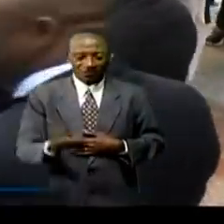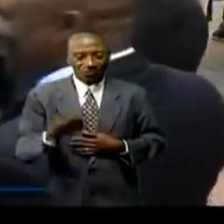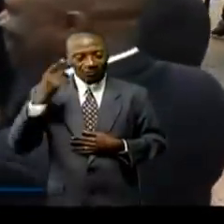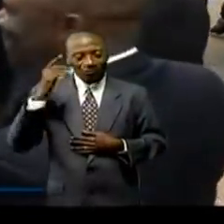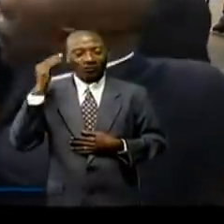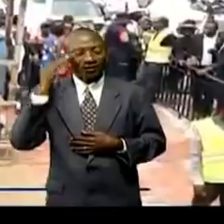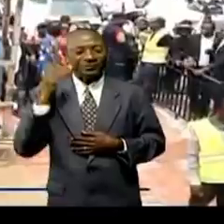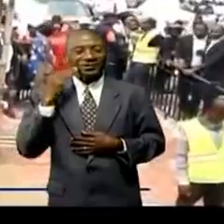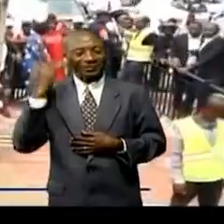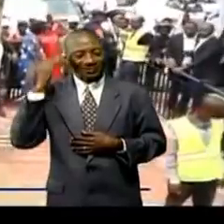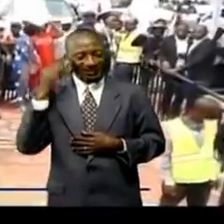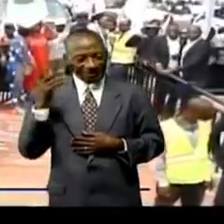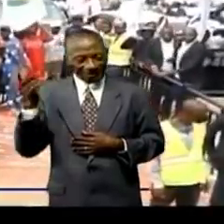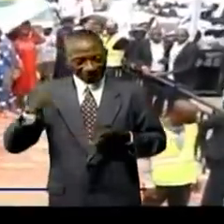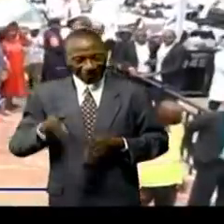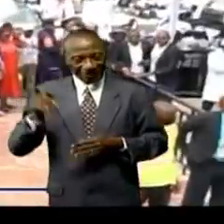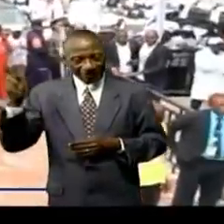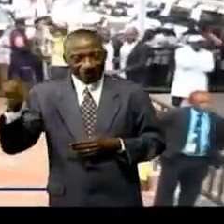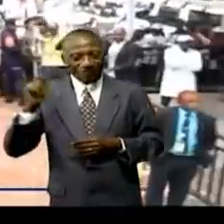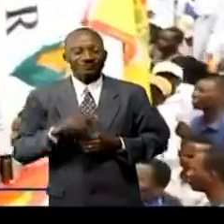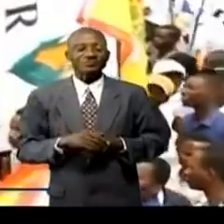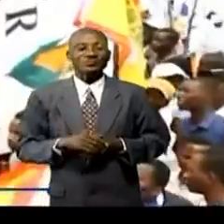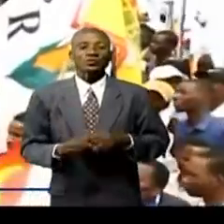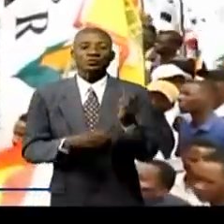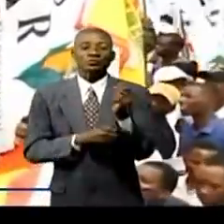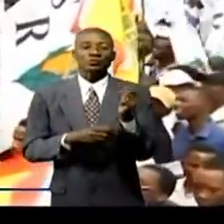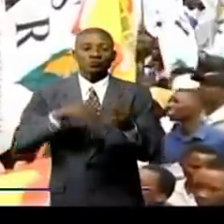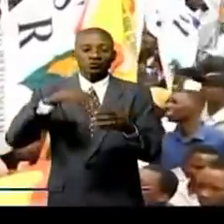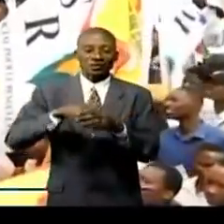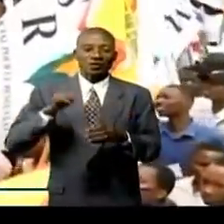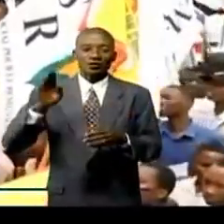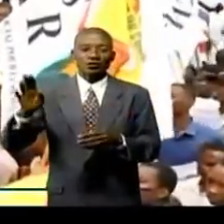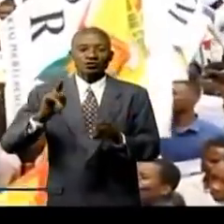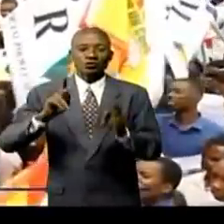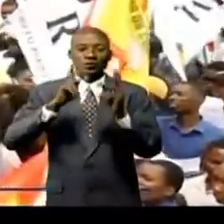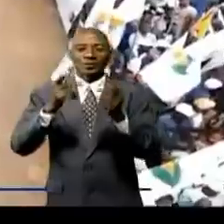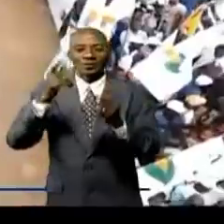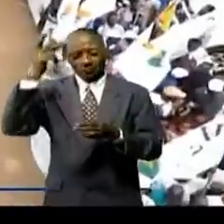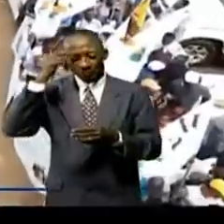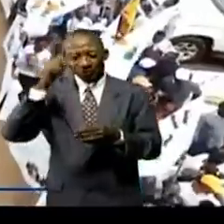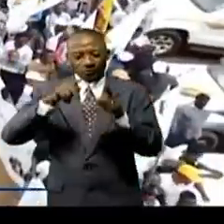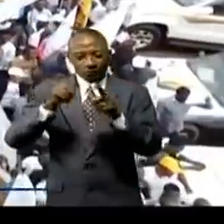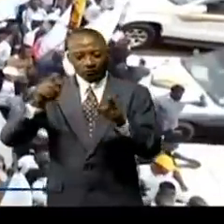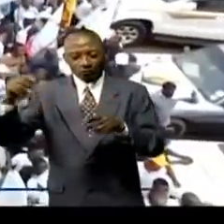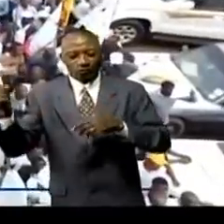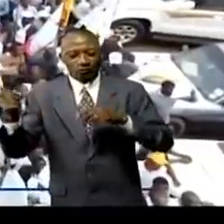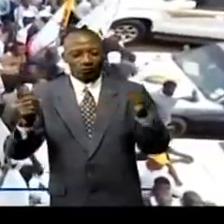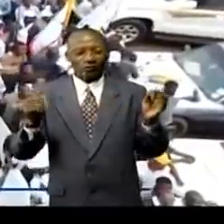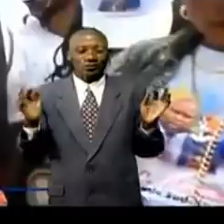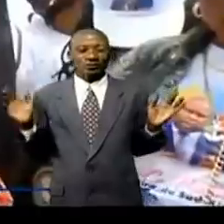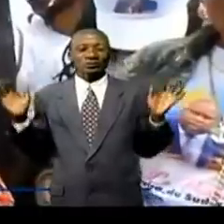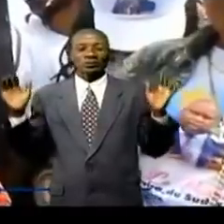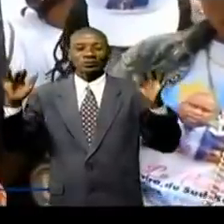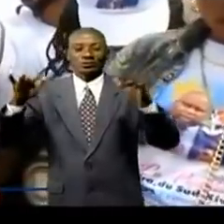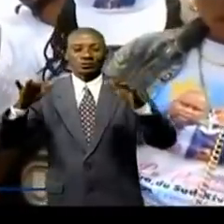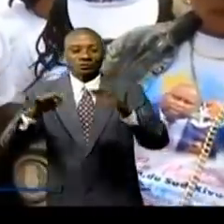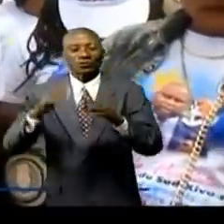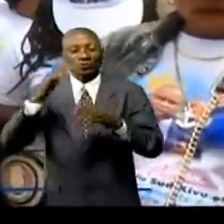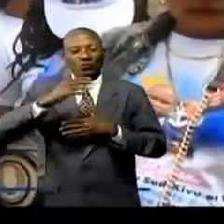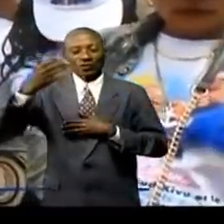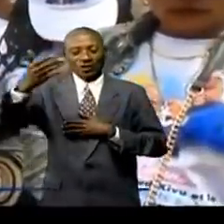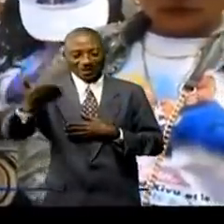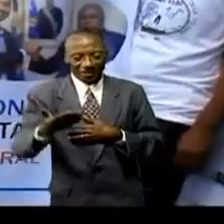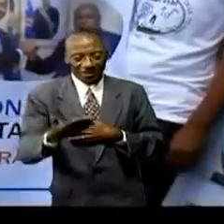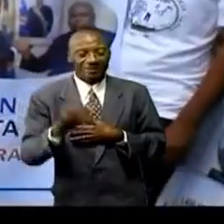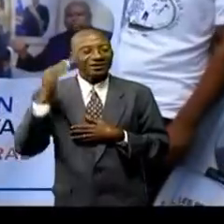de Bukavu. Les militants de son parti, le MSR et d'autres partis politiques ont fait le déplacement pour lui réserver un accueil